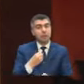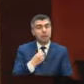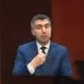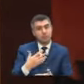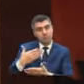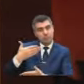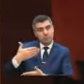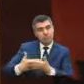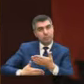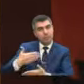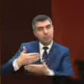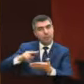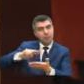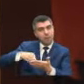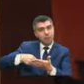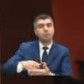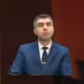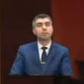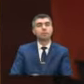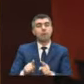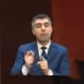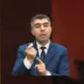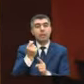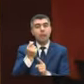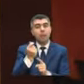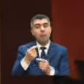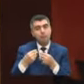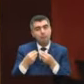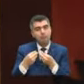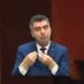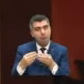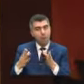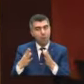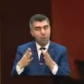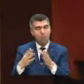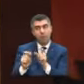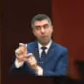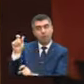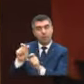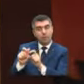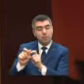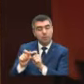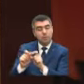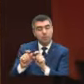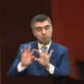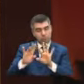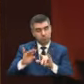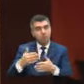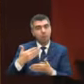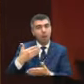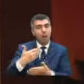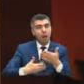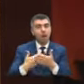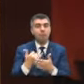القرار اللي متعلق بكيفية تحديد سعر هذا والبيع ديال للعموم وسعر فوترة المستلزمات الطبية.